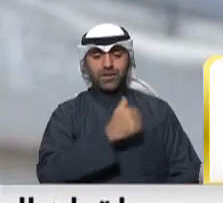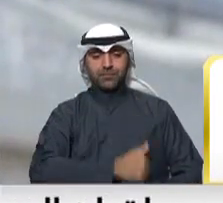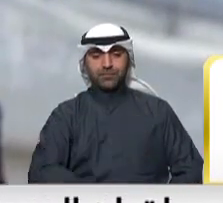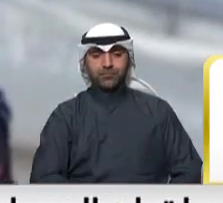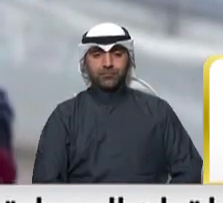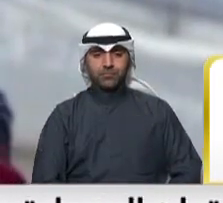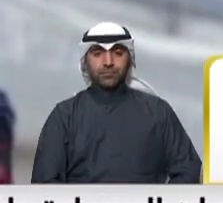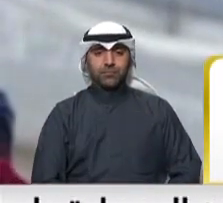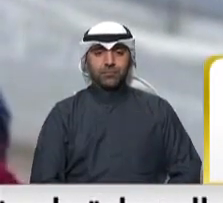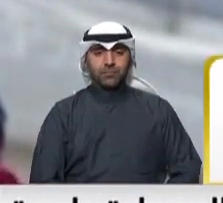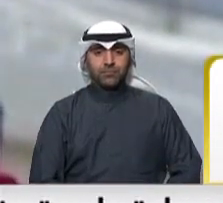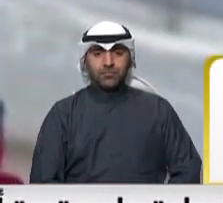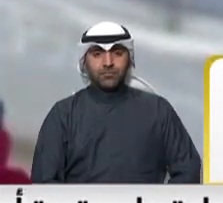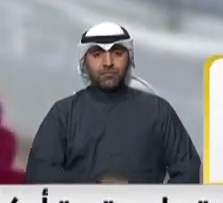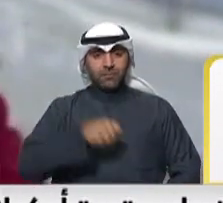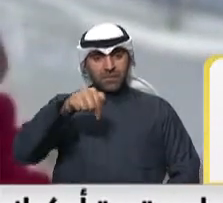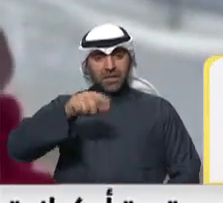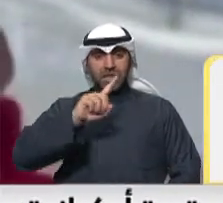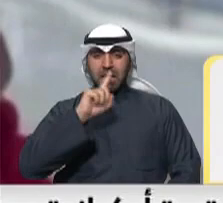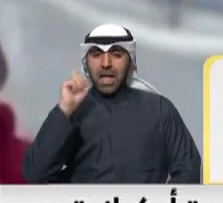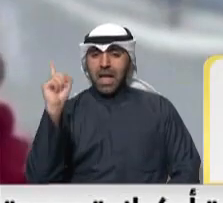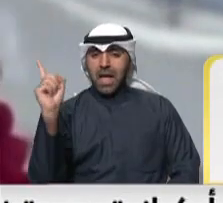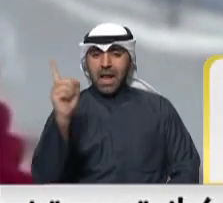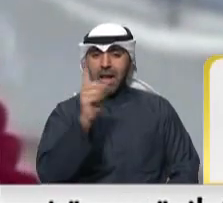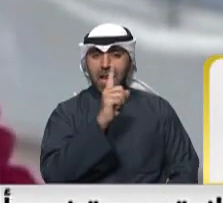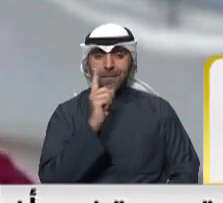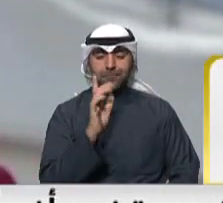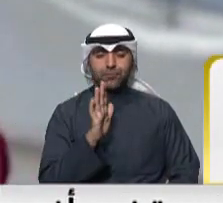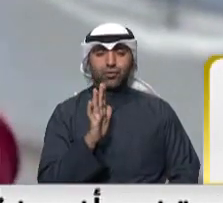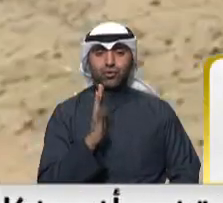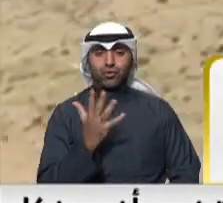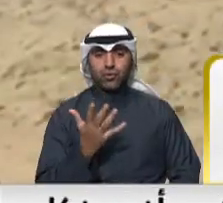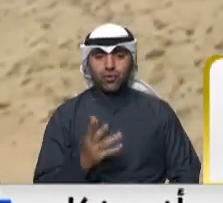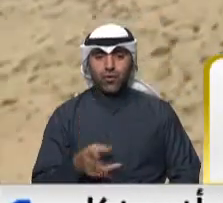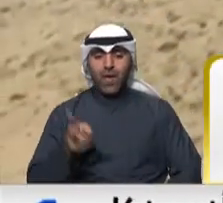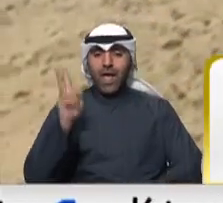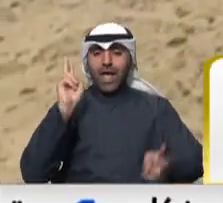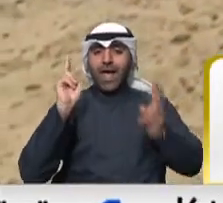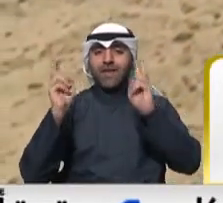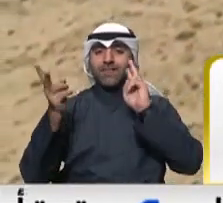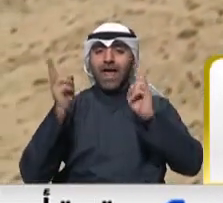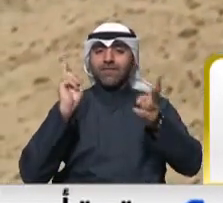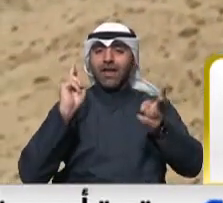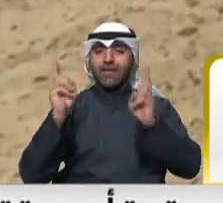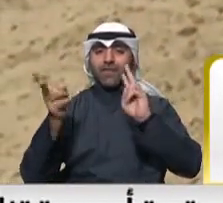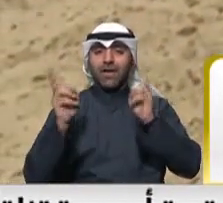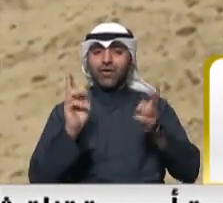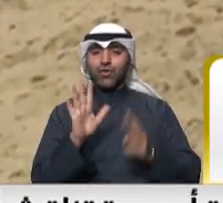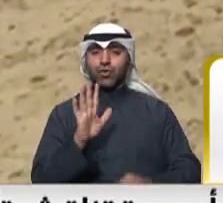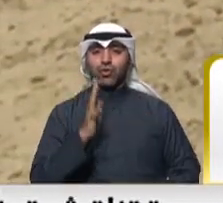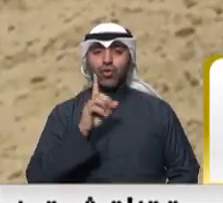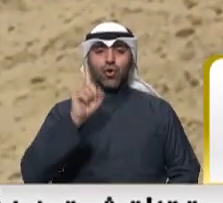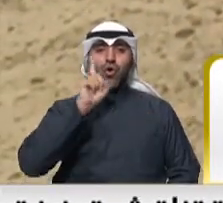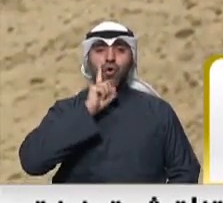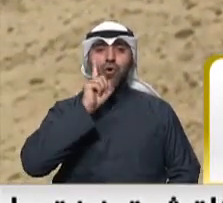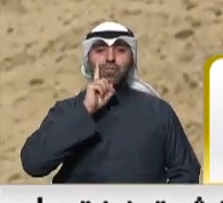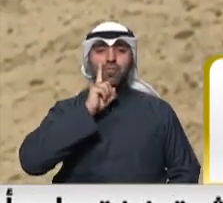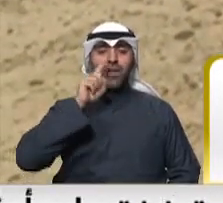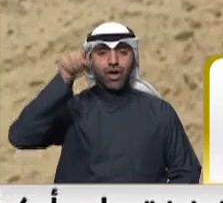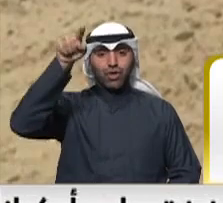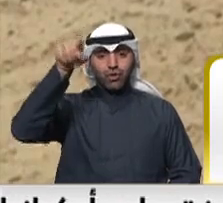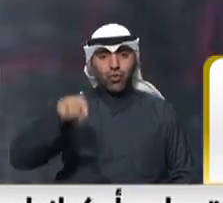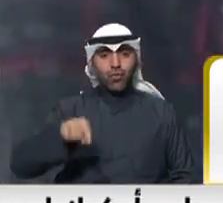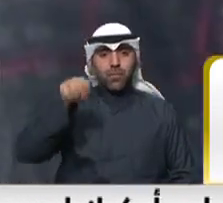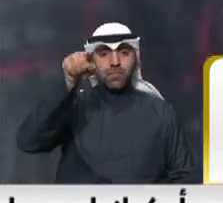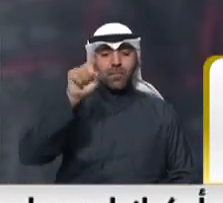الاسرائيليه دول العالم العربي تحتفل بعيد الام عيد الام في غزه مختلف عن بقيه الدول حيث اكد